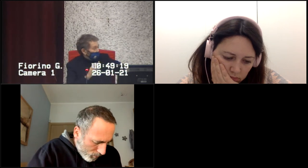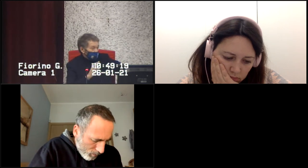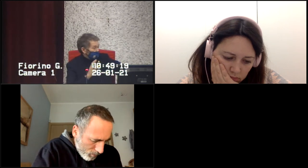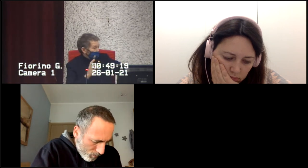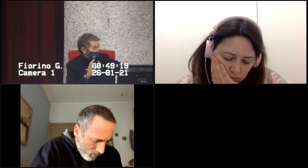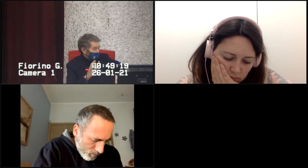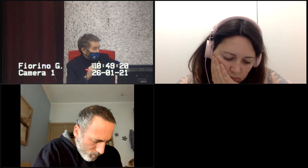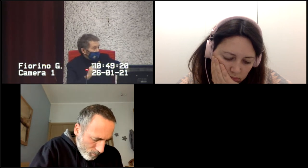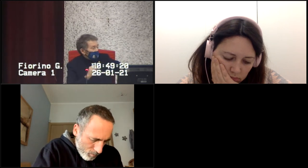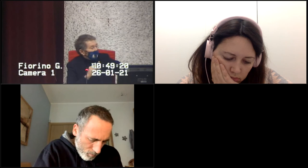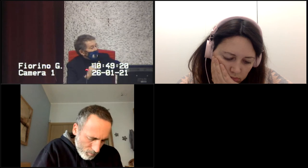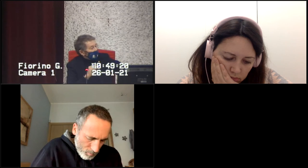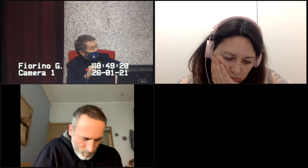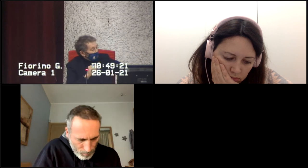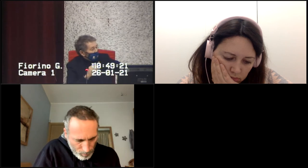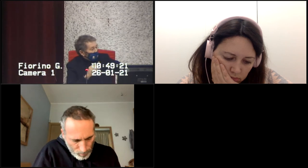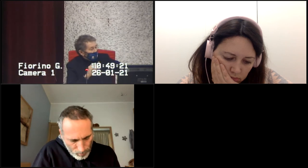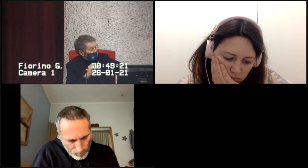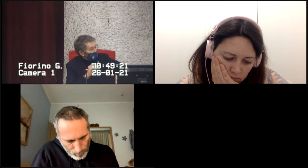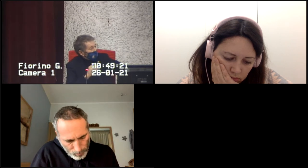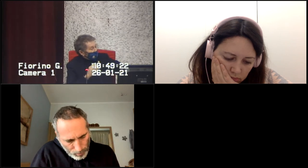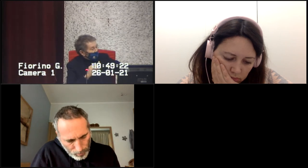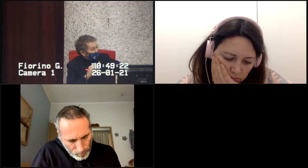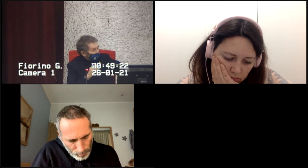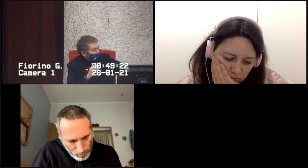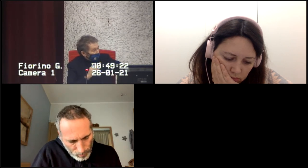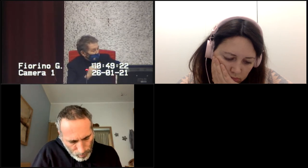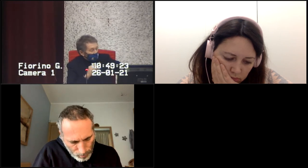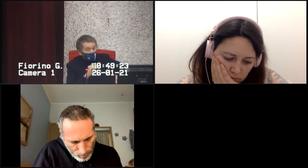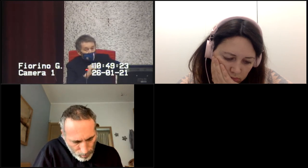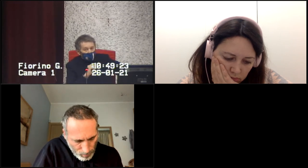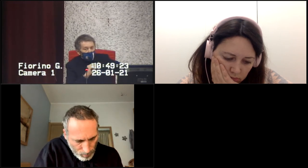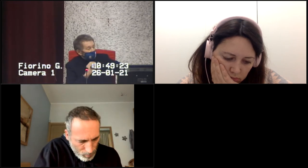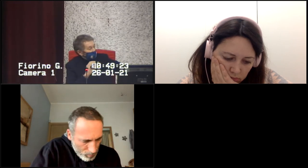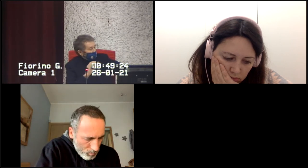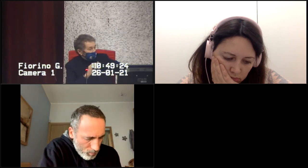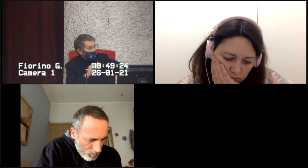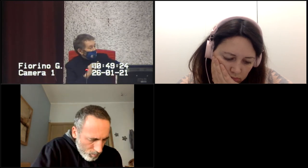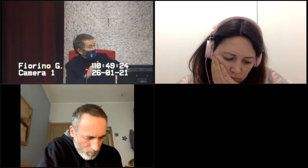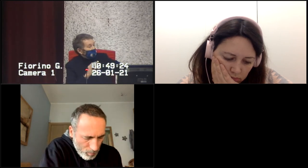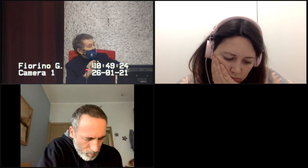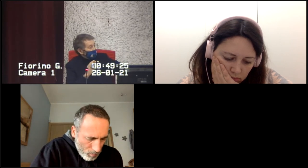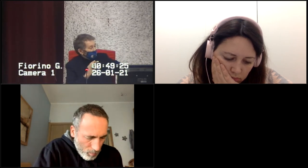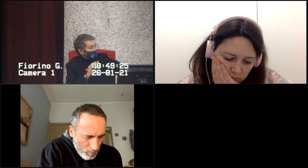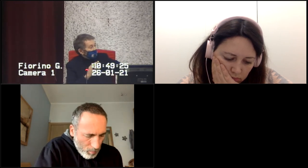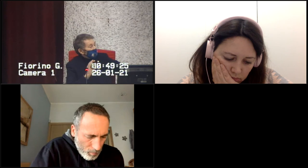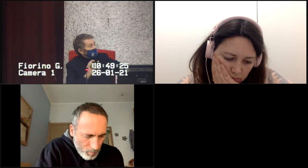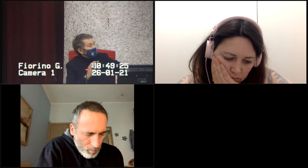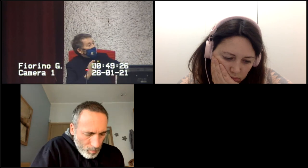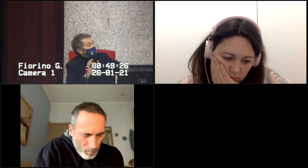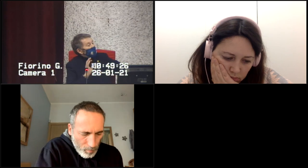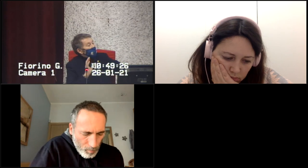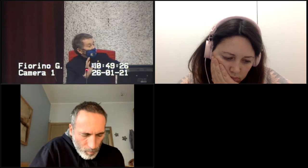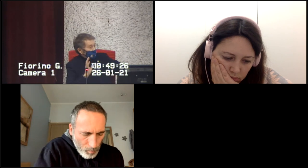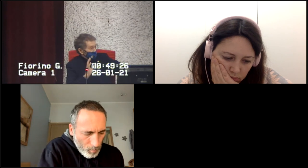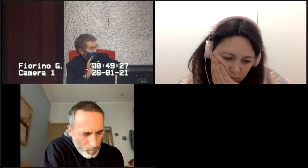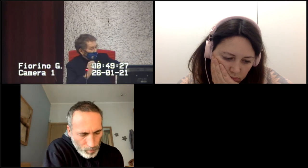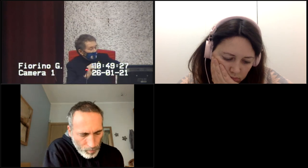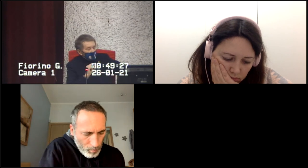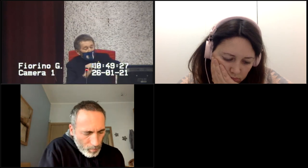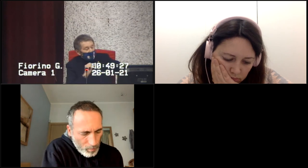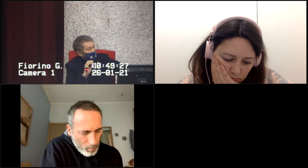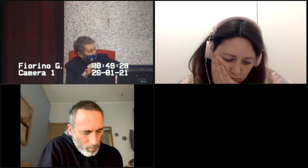fatti non sono questi. Nell'ufficio di presidenza non erano previste, non sono state previste la discussione di